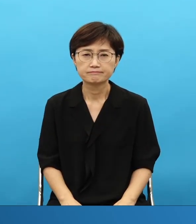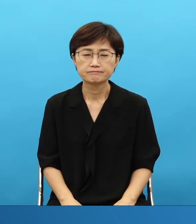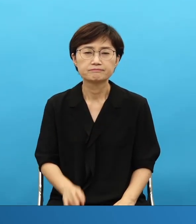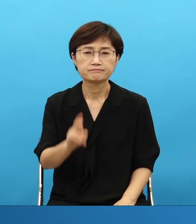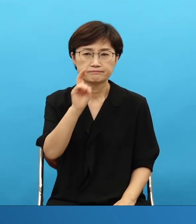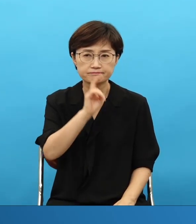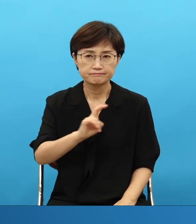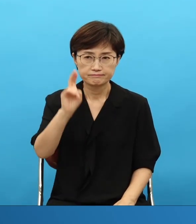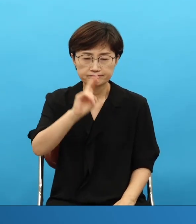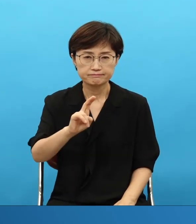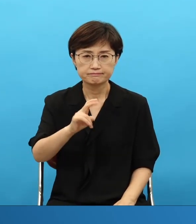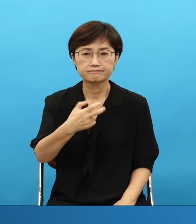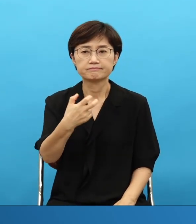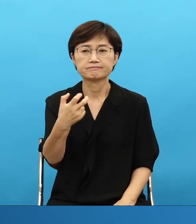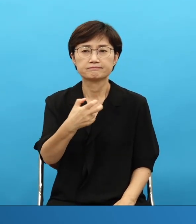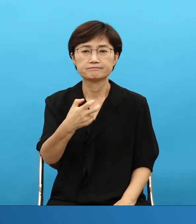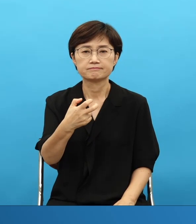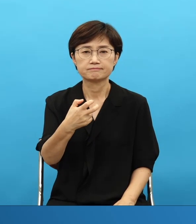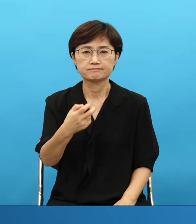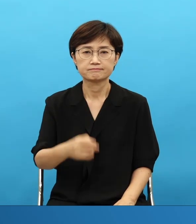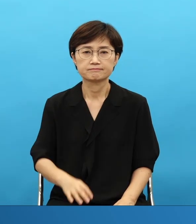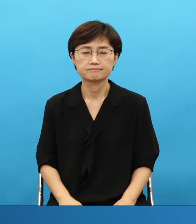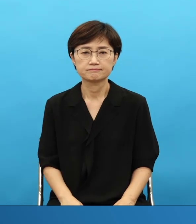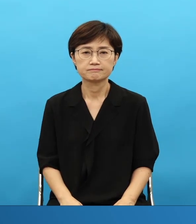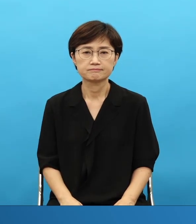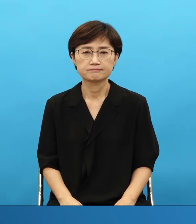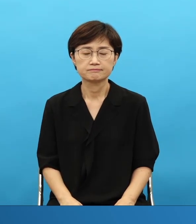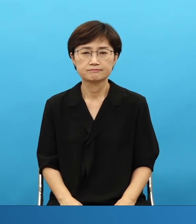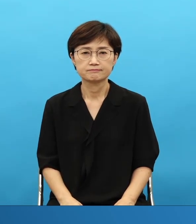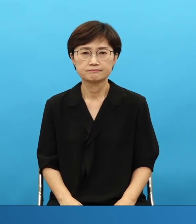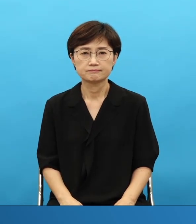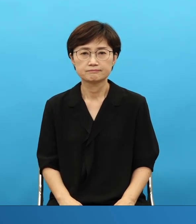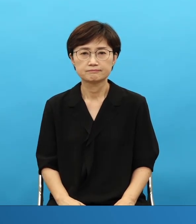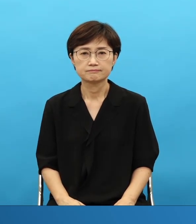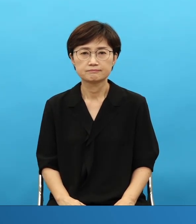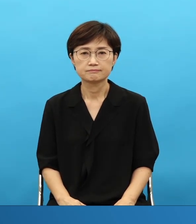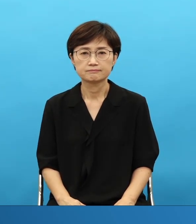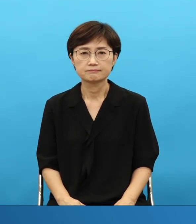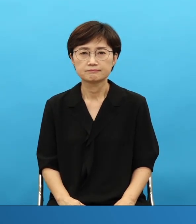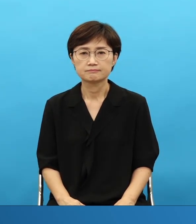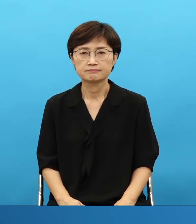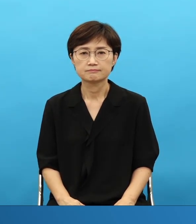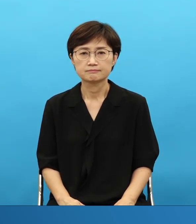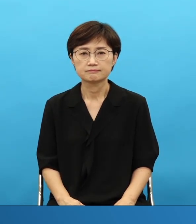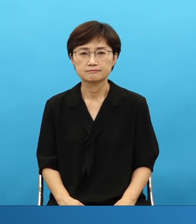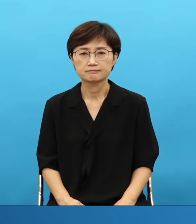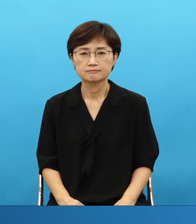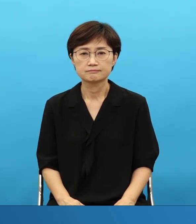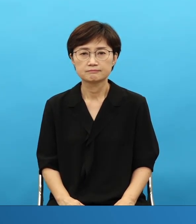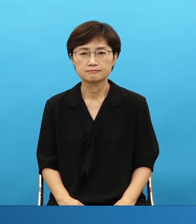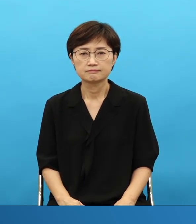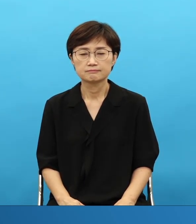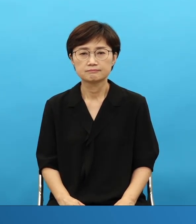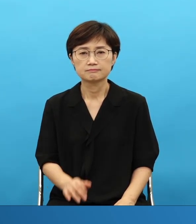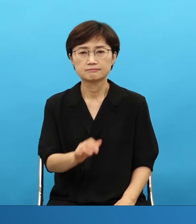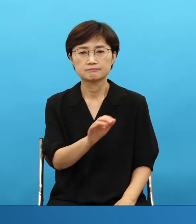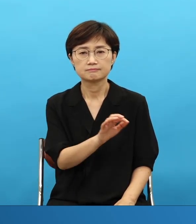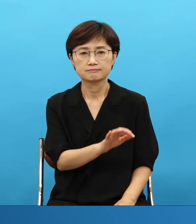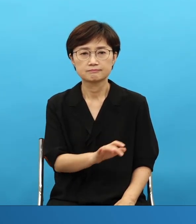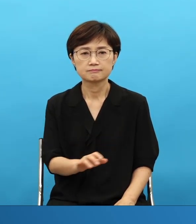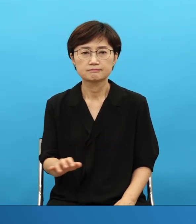찬송가 70장 찬송으로 하나님께 영광 돌리겠습니다. Let us glorify God. Hymn number 70.